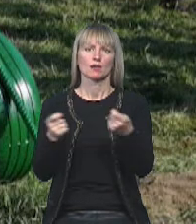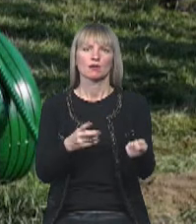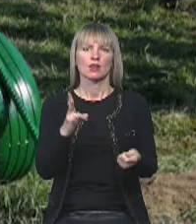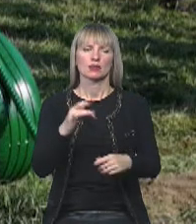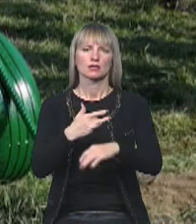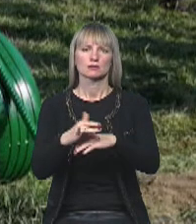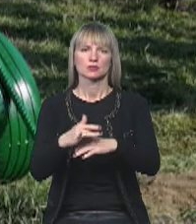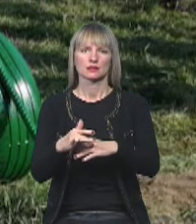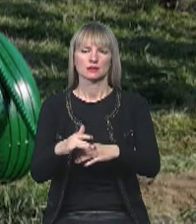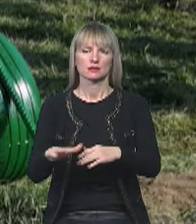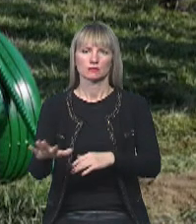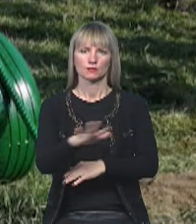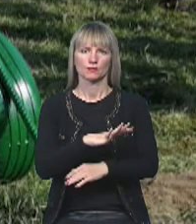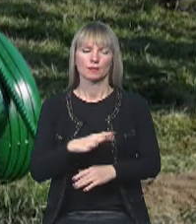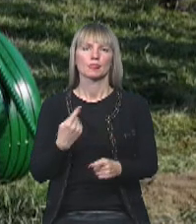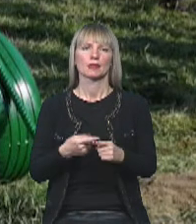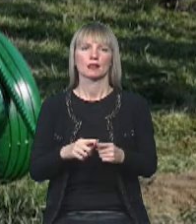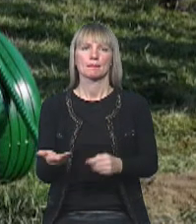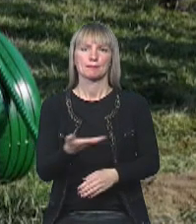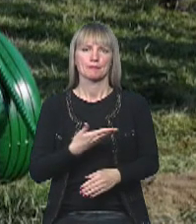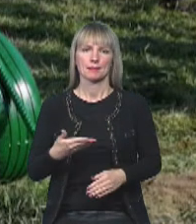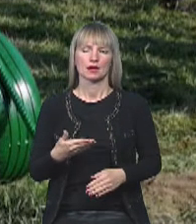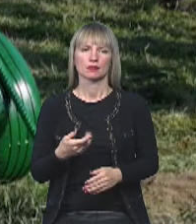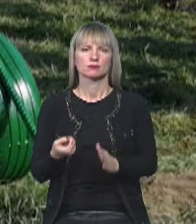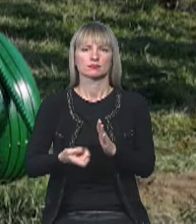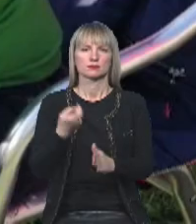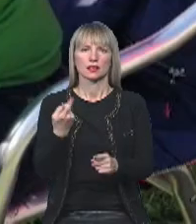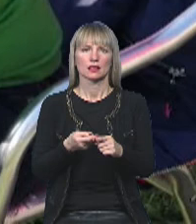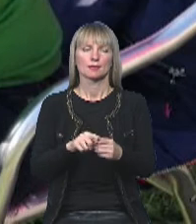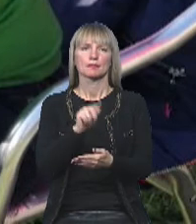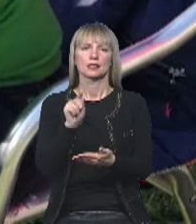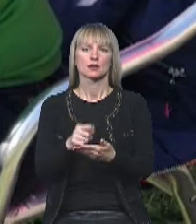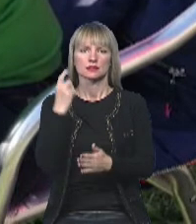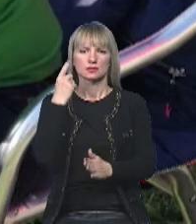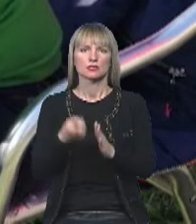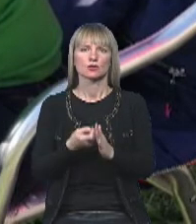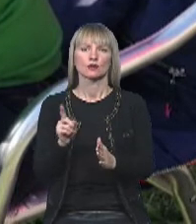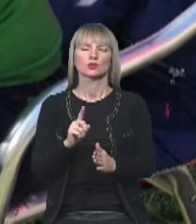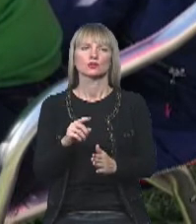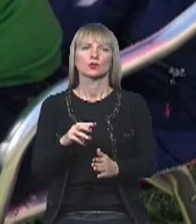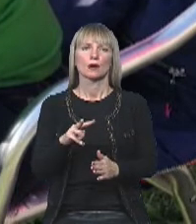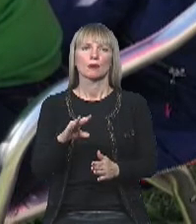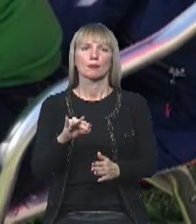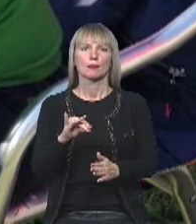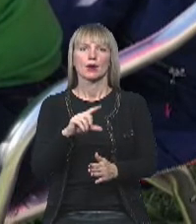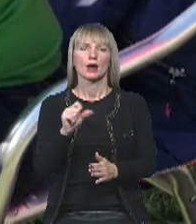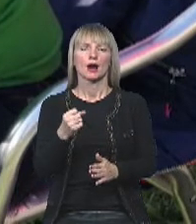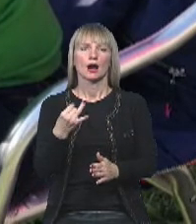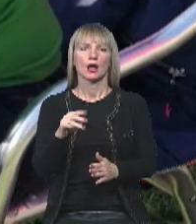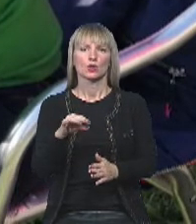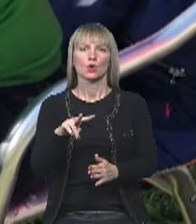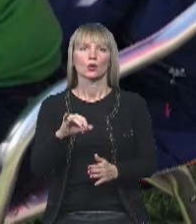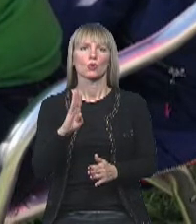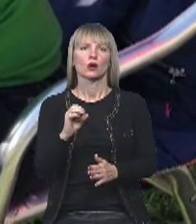на сміттєзвалище. Угу. Ага. Тому ми з'ясували це питання, з'ясували, що що зазвичай і Михайло Лукашева має такі ж питання,